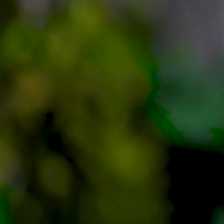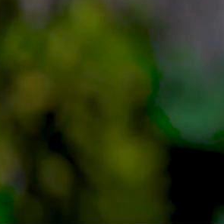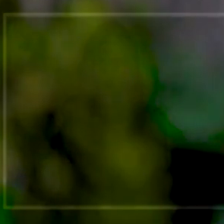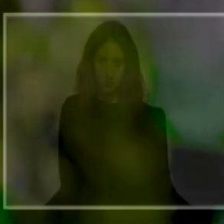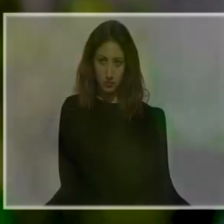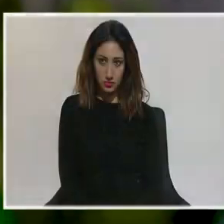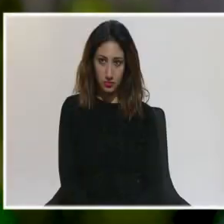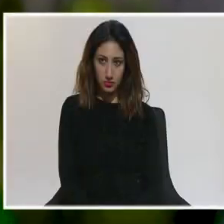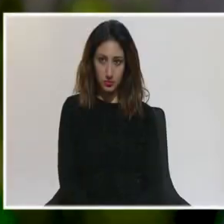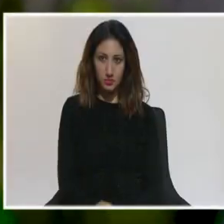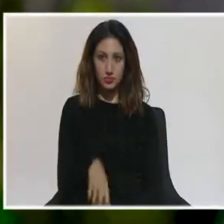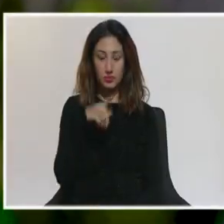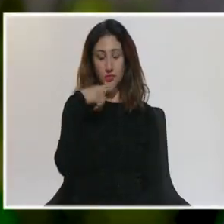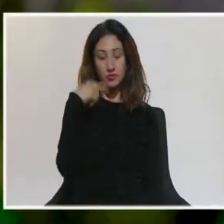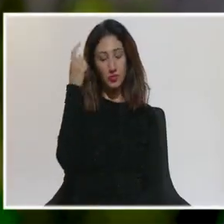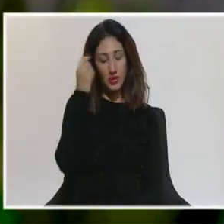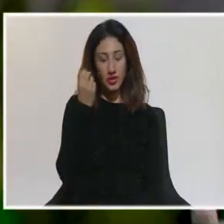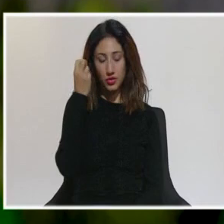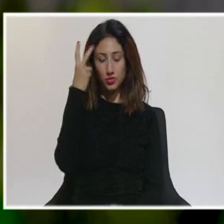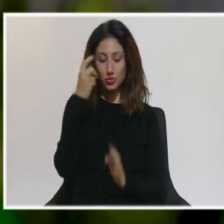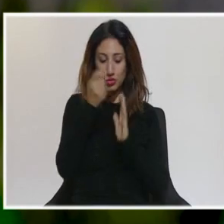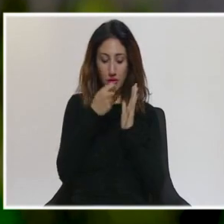حكايتك ايه مع كتابة الشعر؟ جت ازاي؟